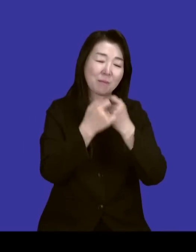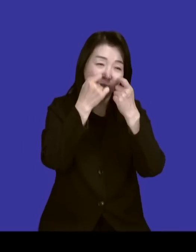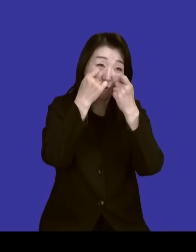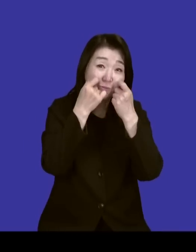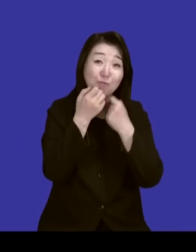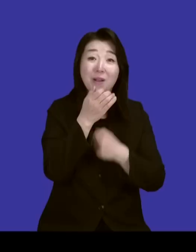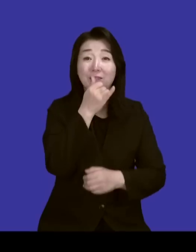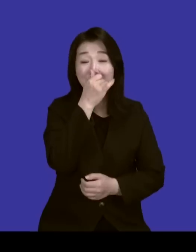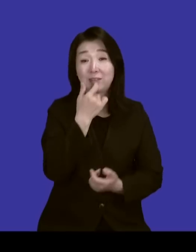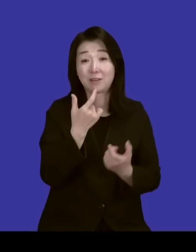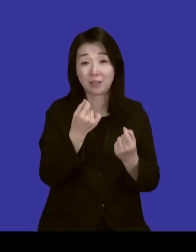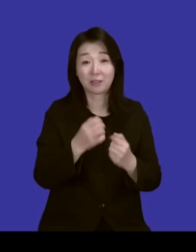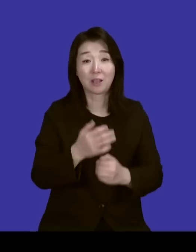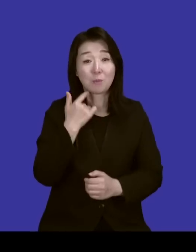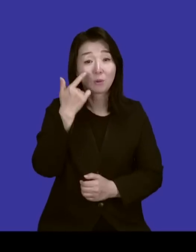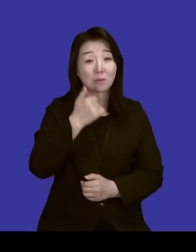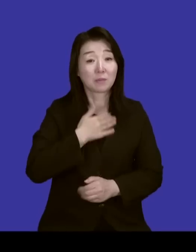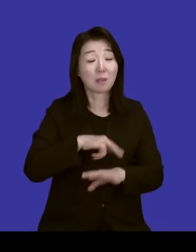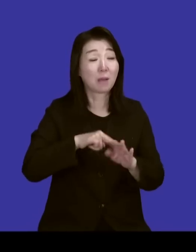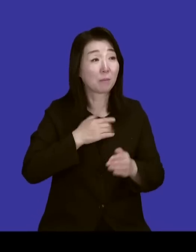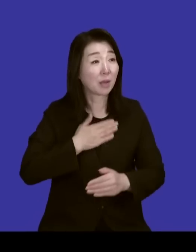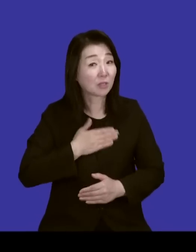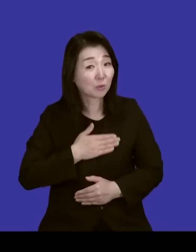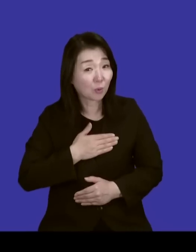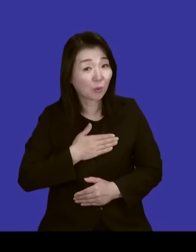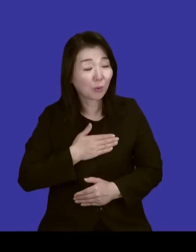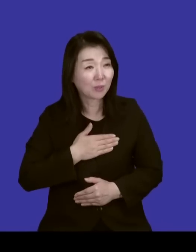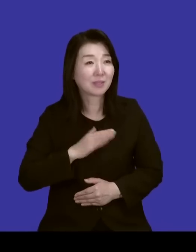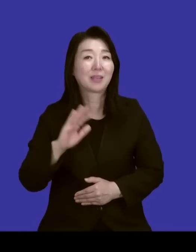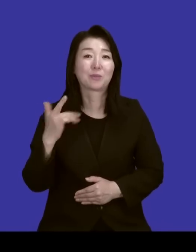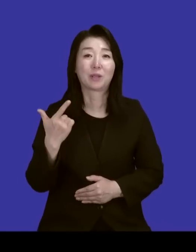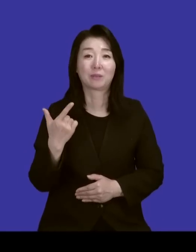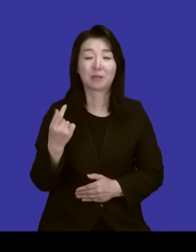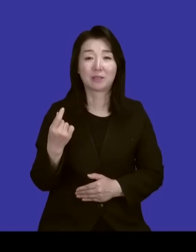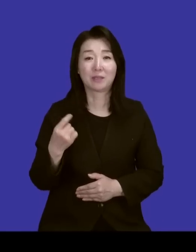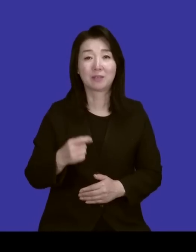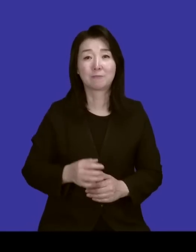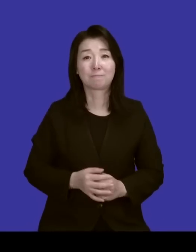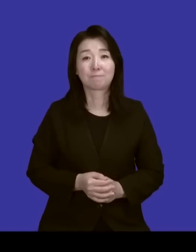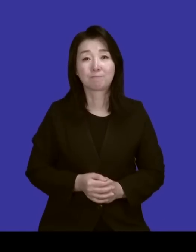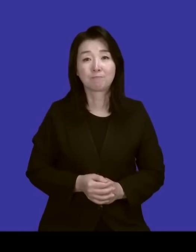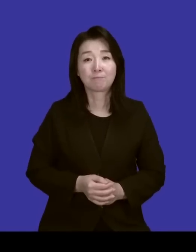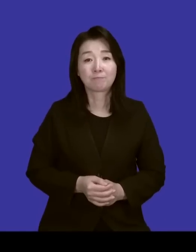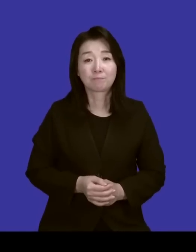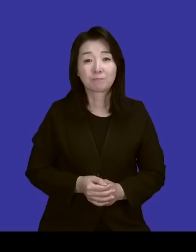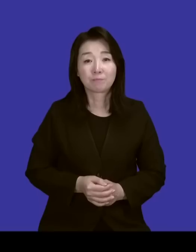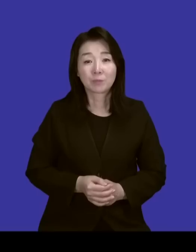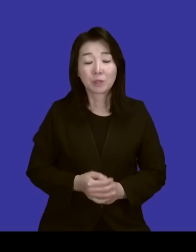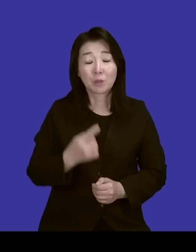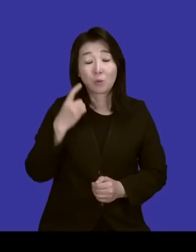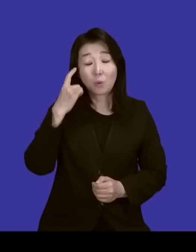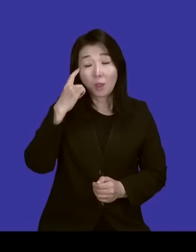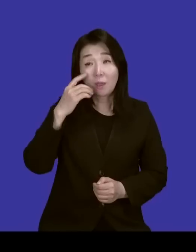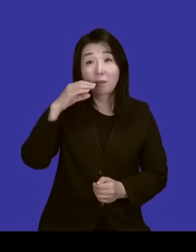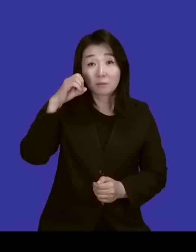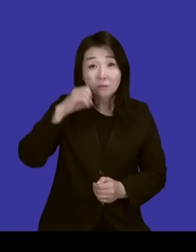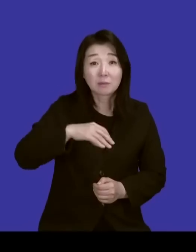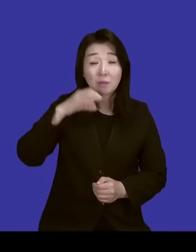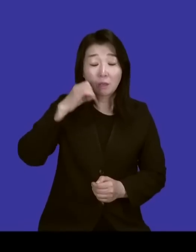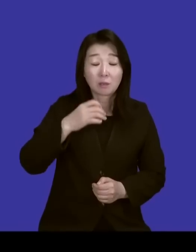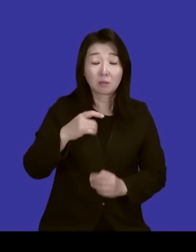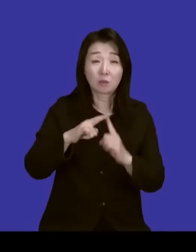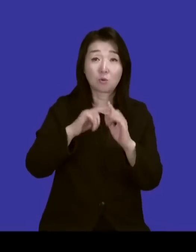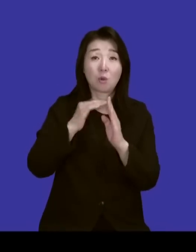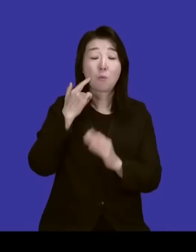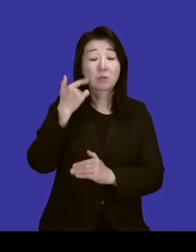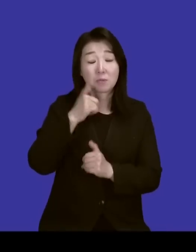싶어요. 목사님은 네. 제 마음 아시죠가 이제 네. 그렇죠. 되실 것 같다는 생각이 드는 것이죠. 그동안은 그냥 막연히 교회